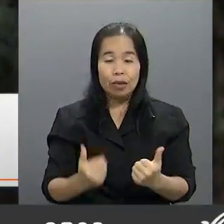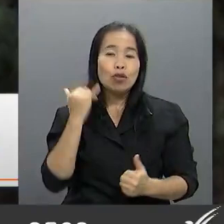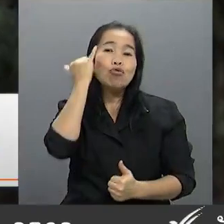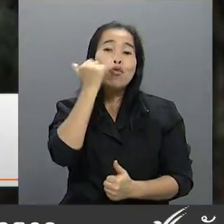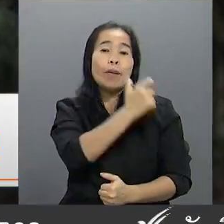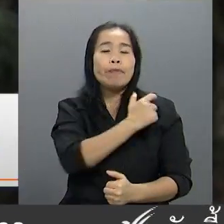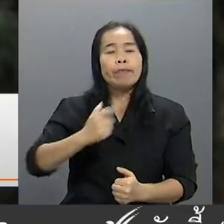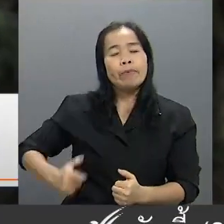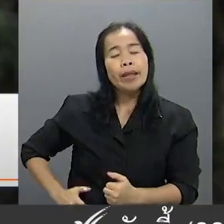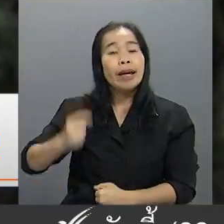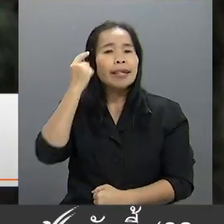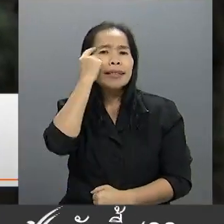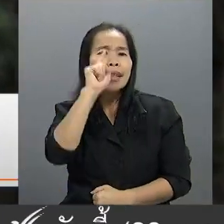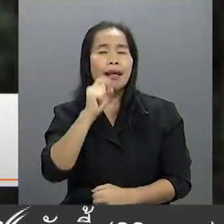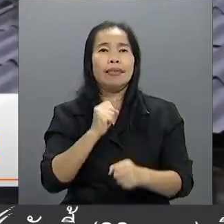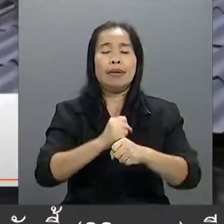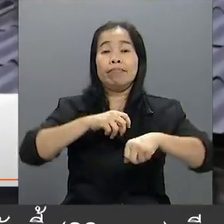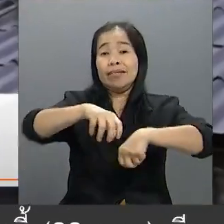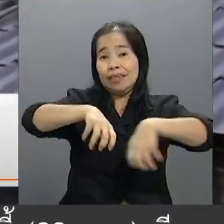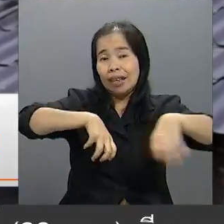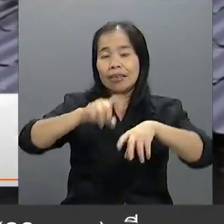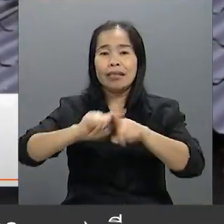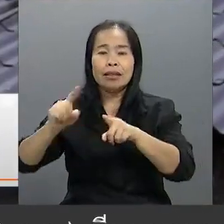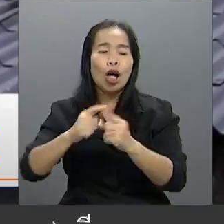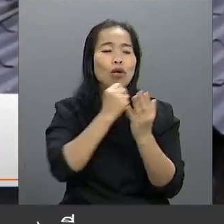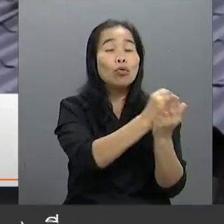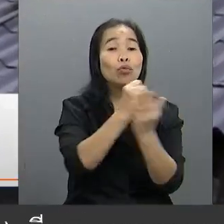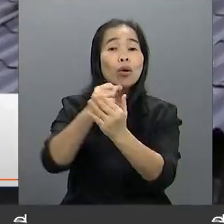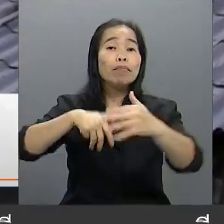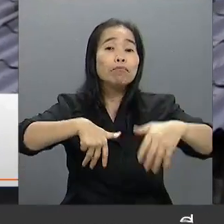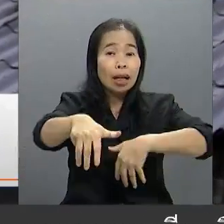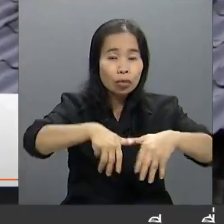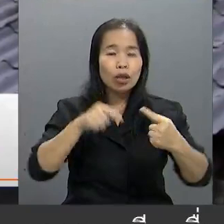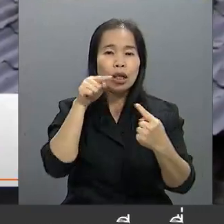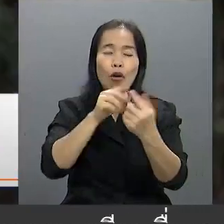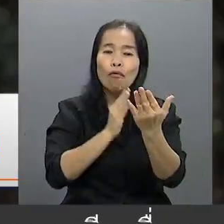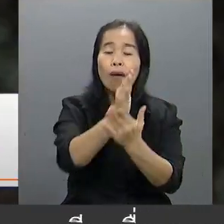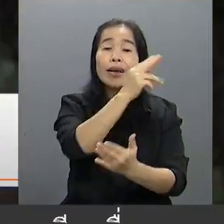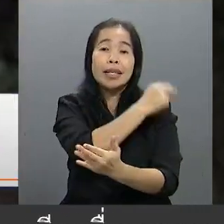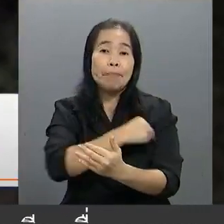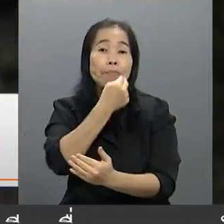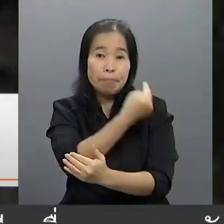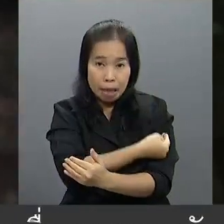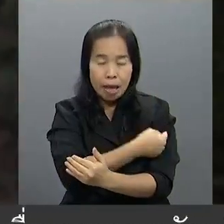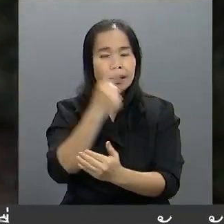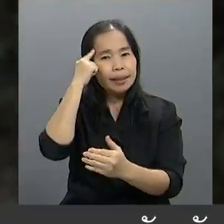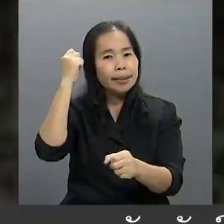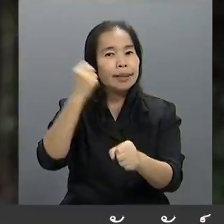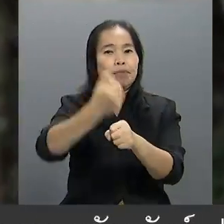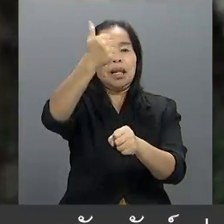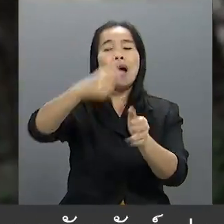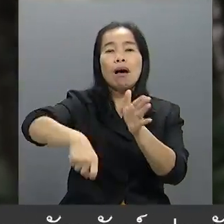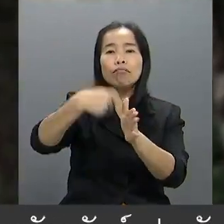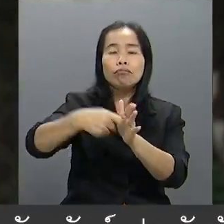จการและการดำเนินงานให้ความช่วยเหลือประชาชนในด้านการแพทย์และสาธารณสุขประสบผลและเป็นประโยชน์อย่างมหาศา